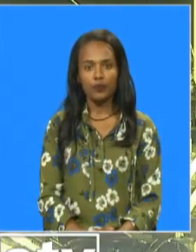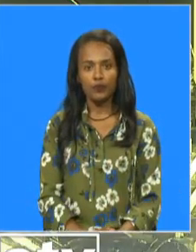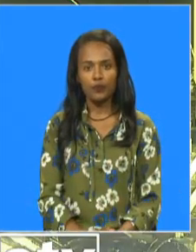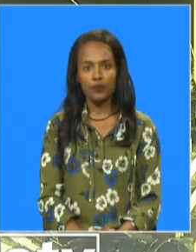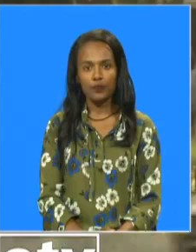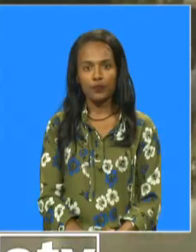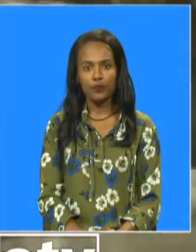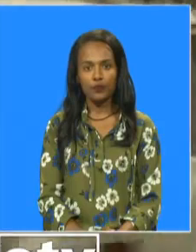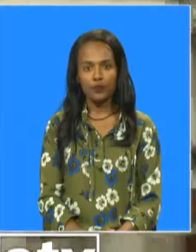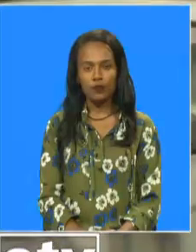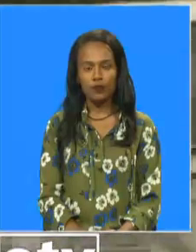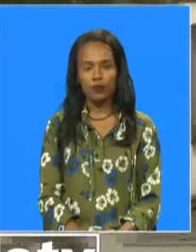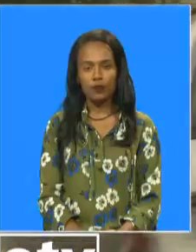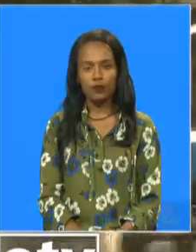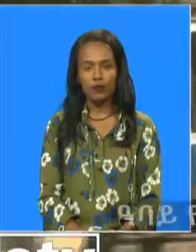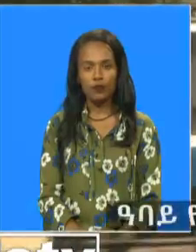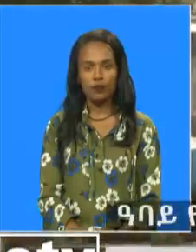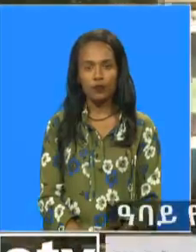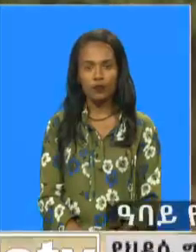ያሰባሰበው።